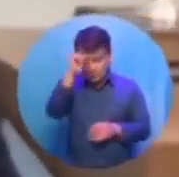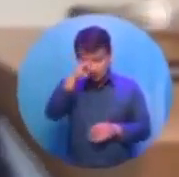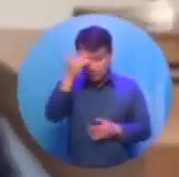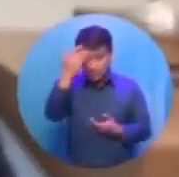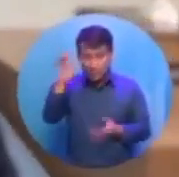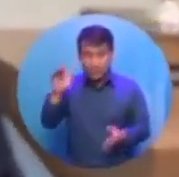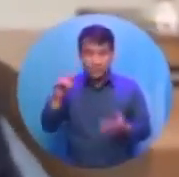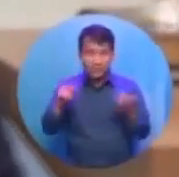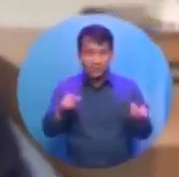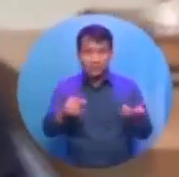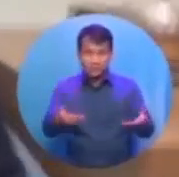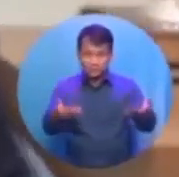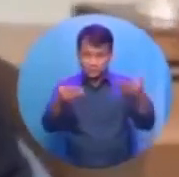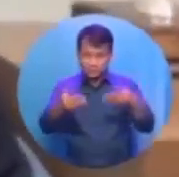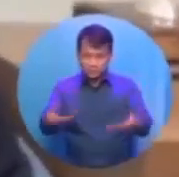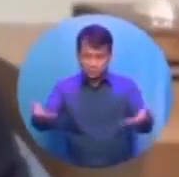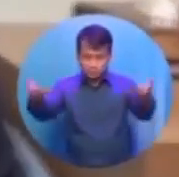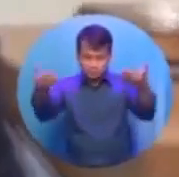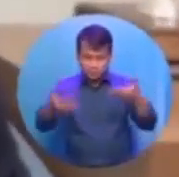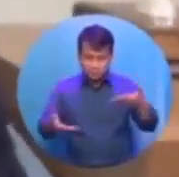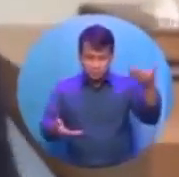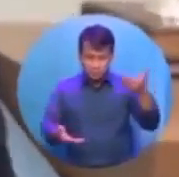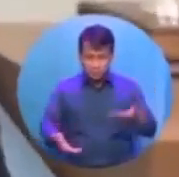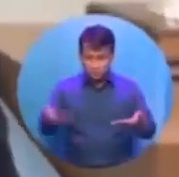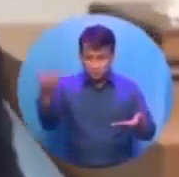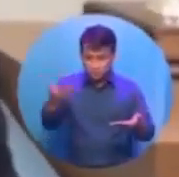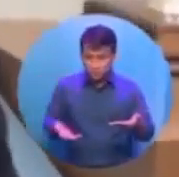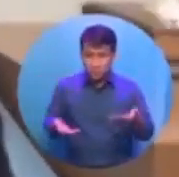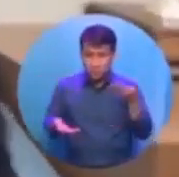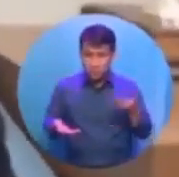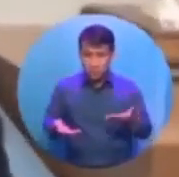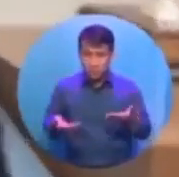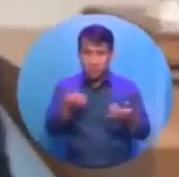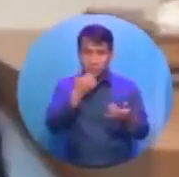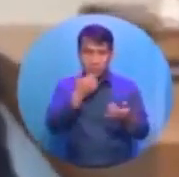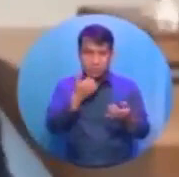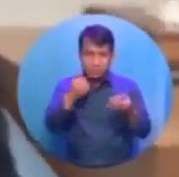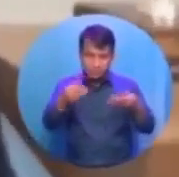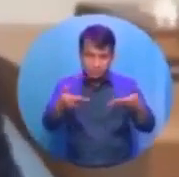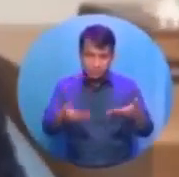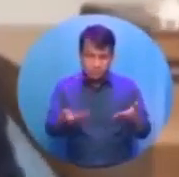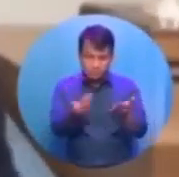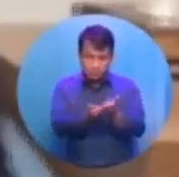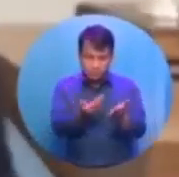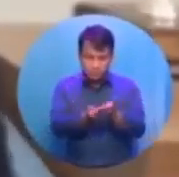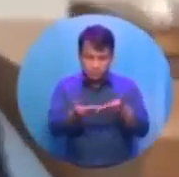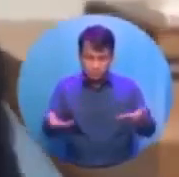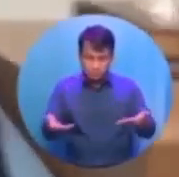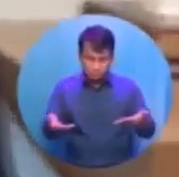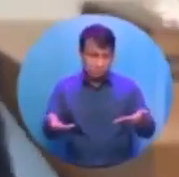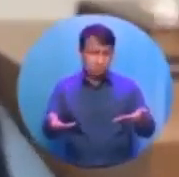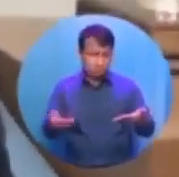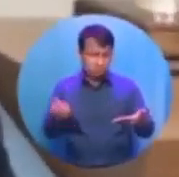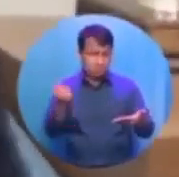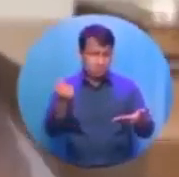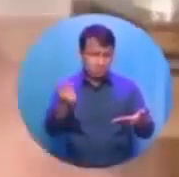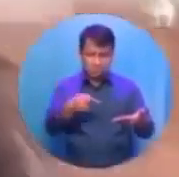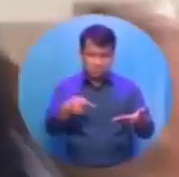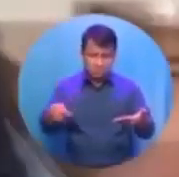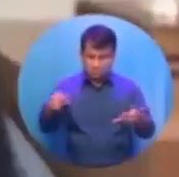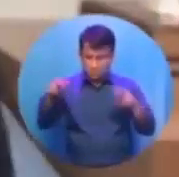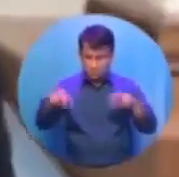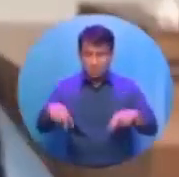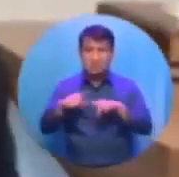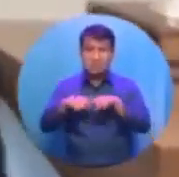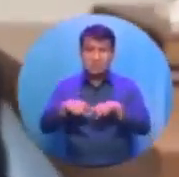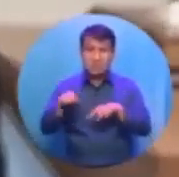mga ebidensya na nasa harap niya. So ang sinong may kasalanan dito? Ang may kasalanan is yung investigating officer ng kapulisan na hindi sinama yung